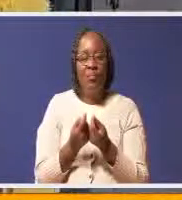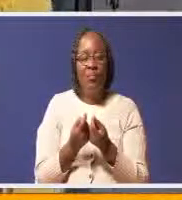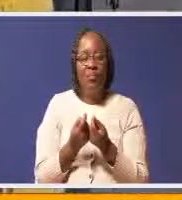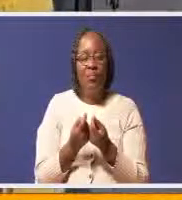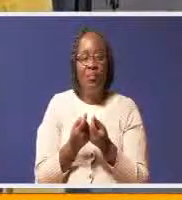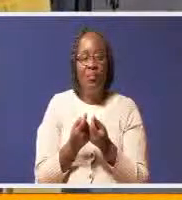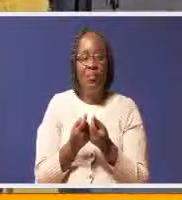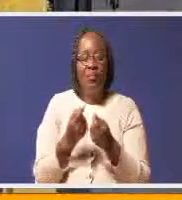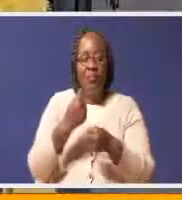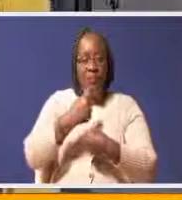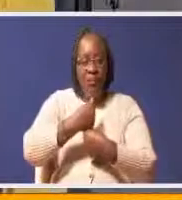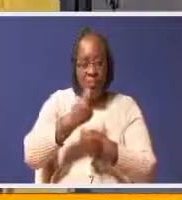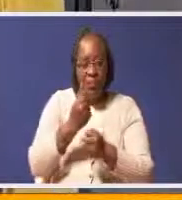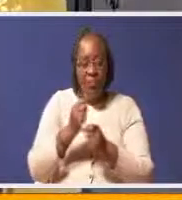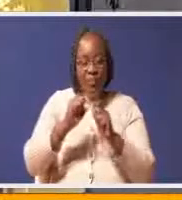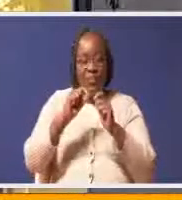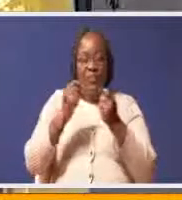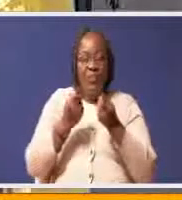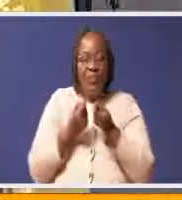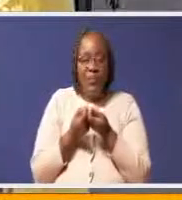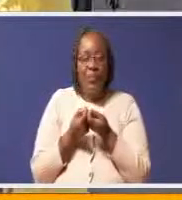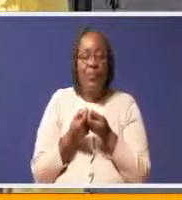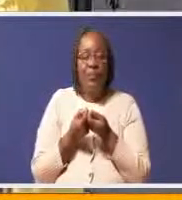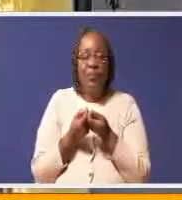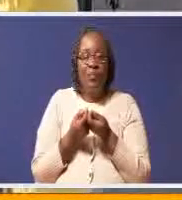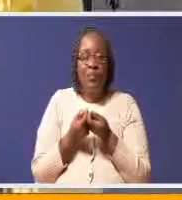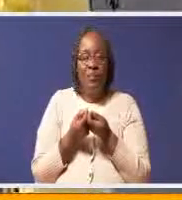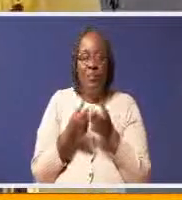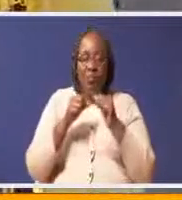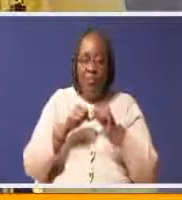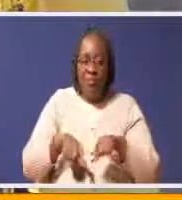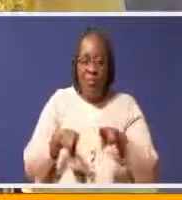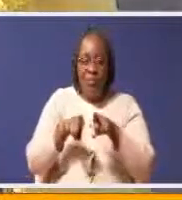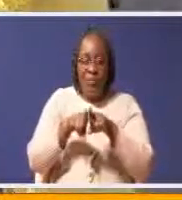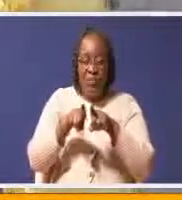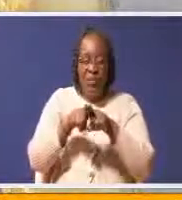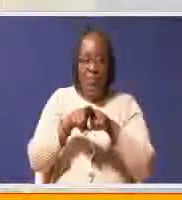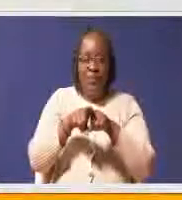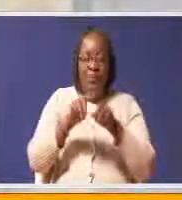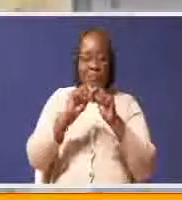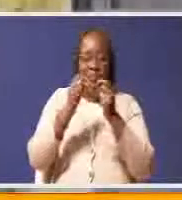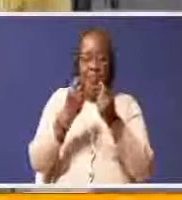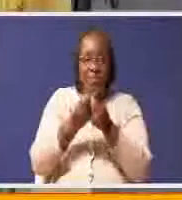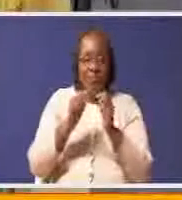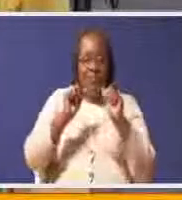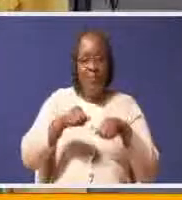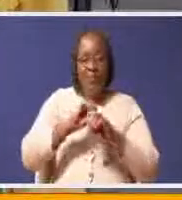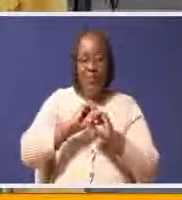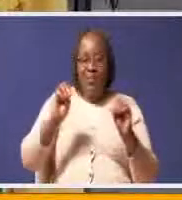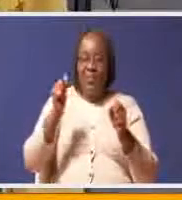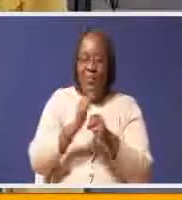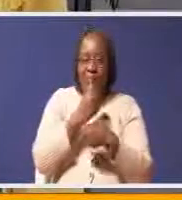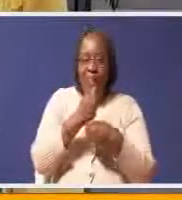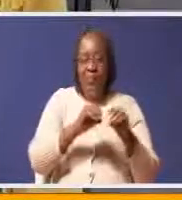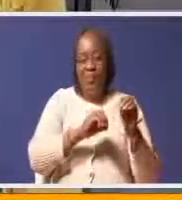I'm the one who created the WhatsApp group. How do you stay in the same group na msikizaji? huwezi enda kupeleka mtu